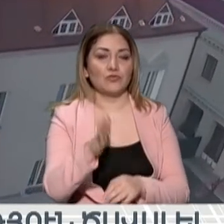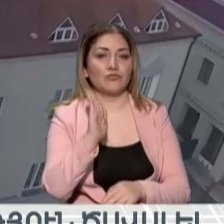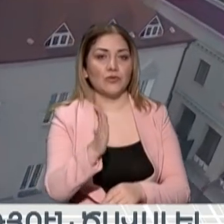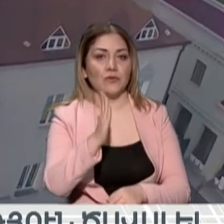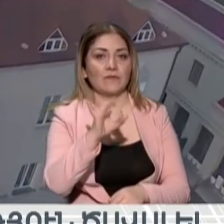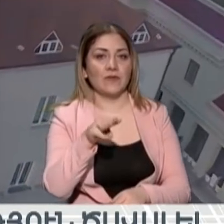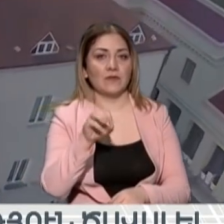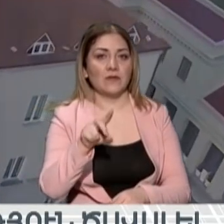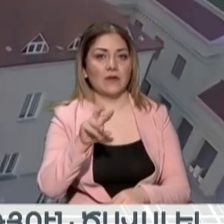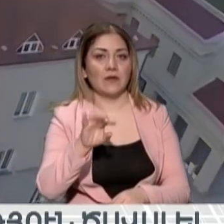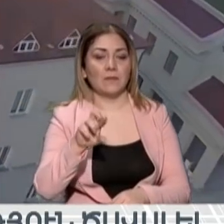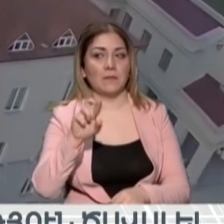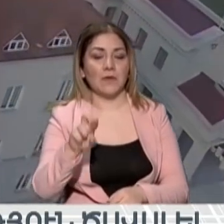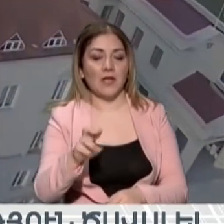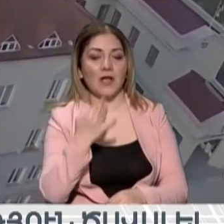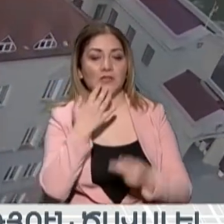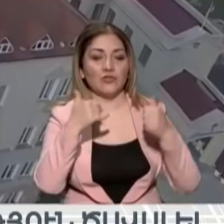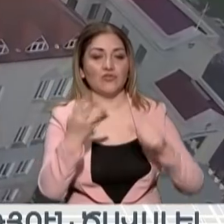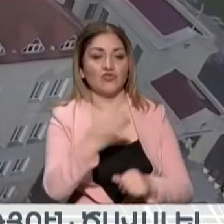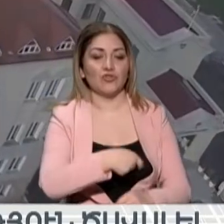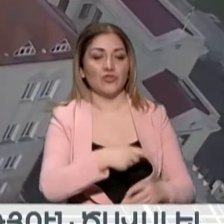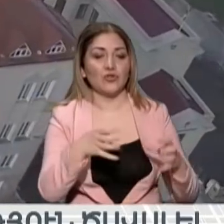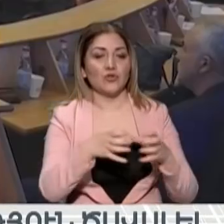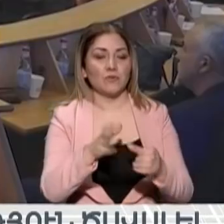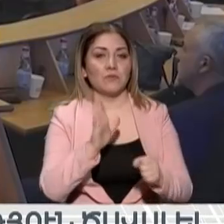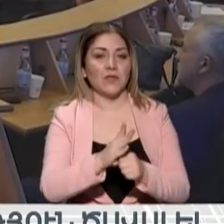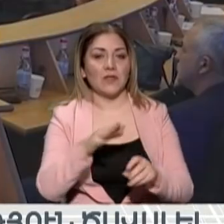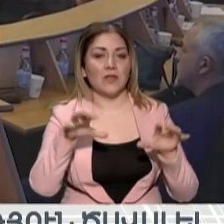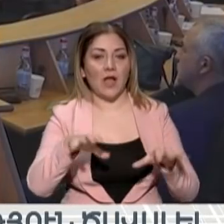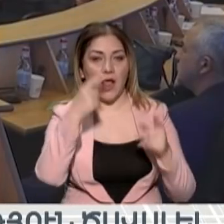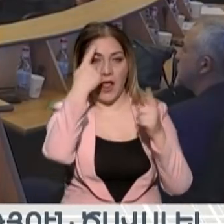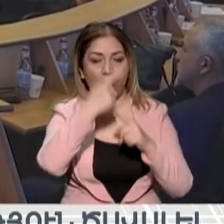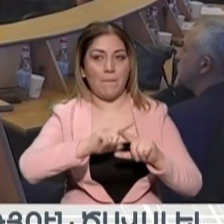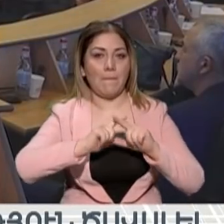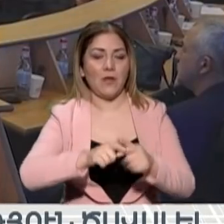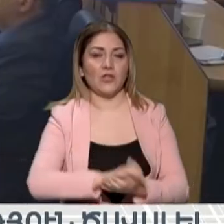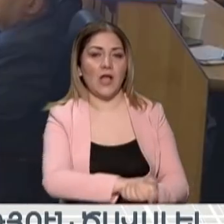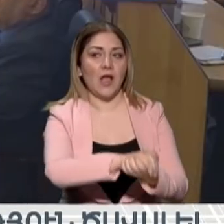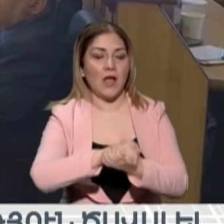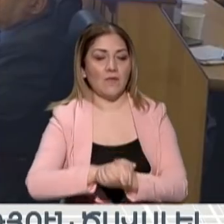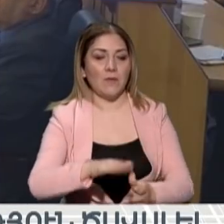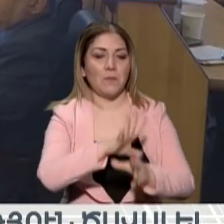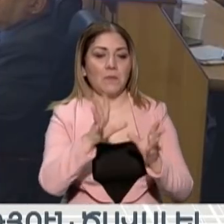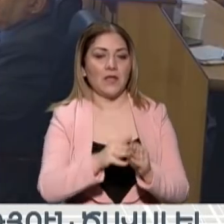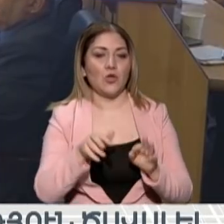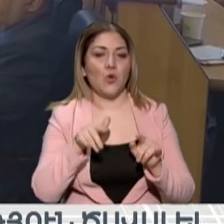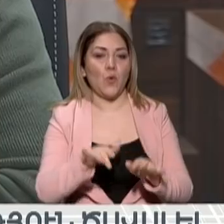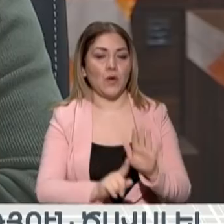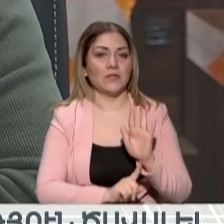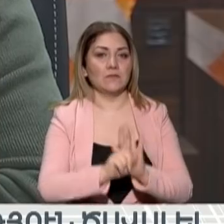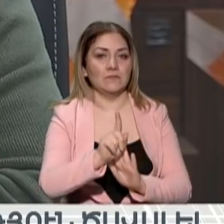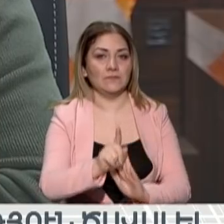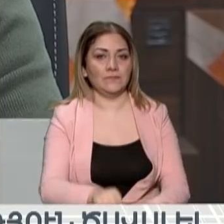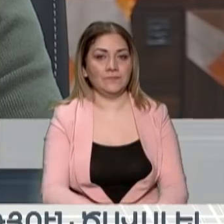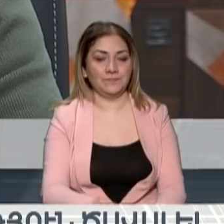Բալասանյանը կոչ է անում ազգային ժողովի 4 կուսակցություններին արձագանքել նախագահի հայտարարությանը, համախմբել եւ համատեղ գործունեություն ծավալել։